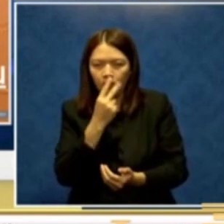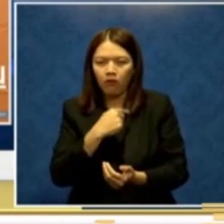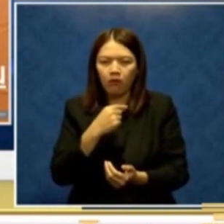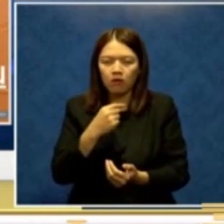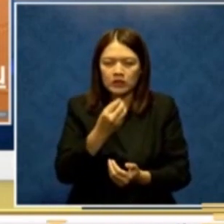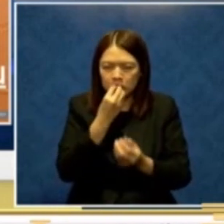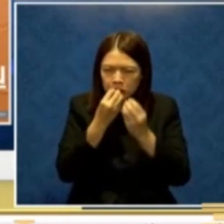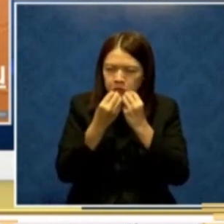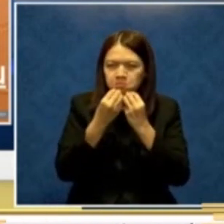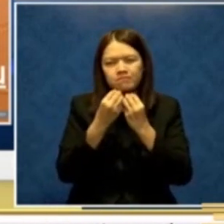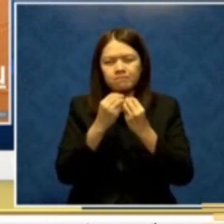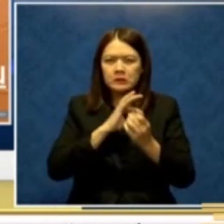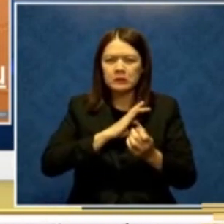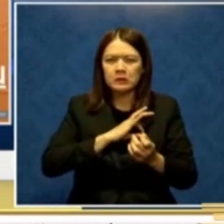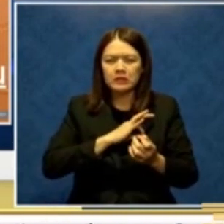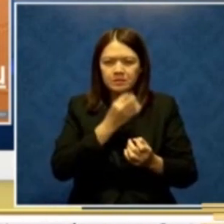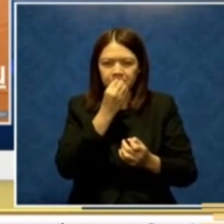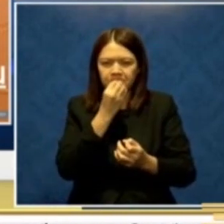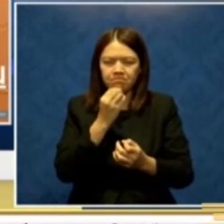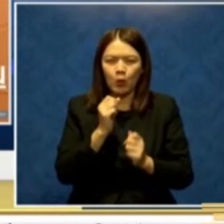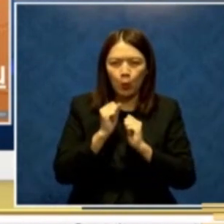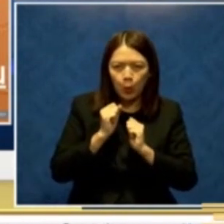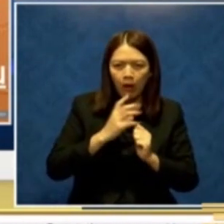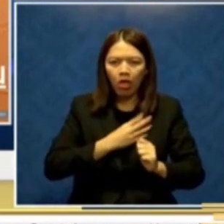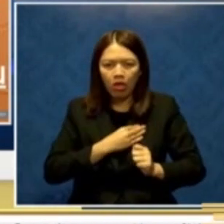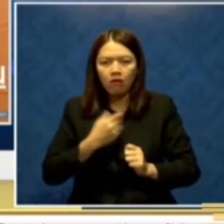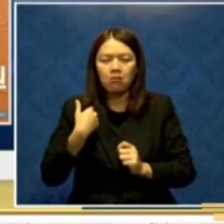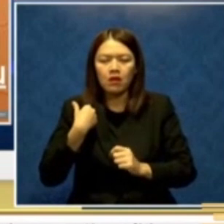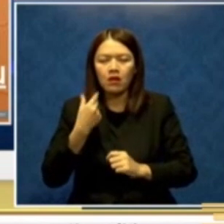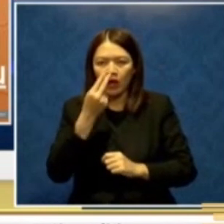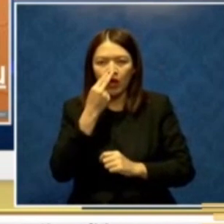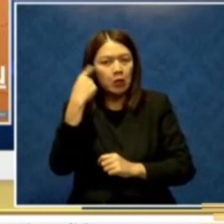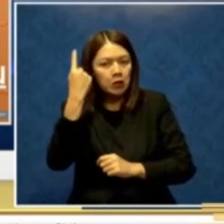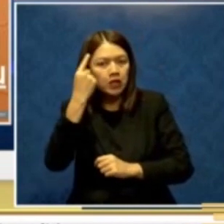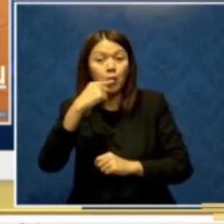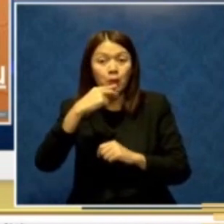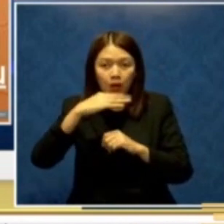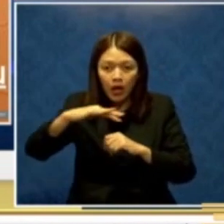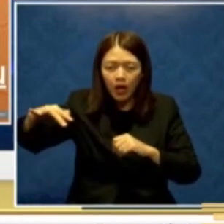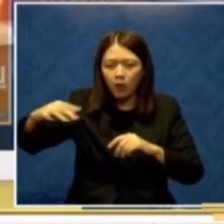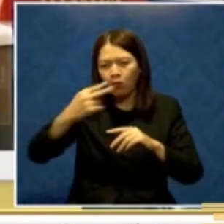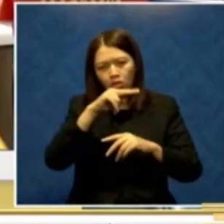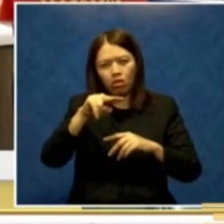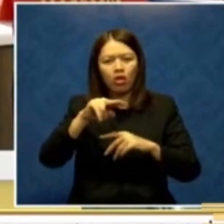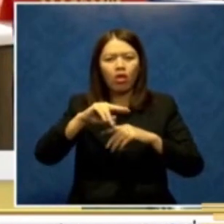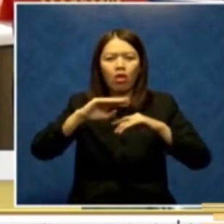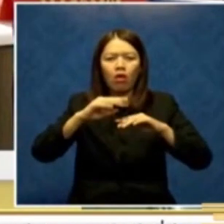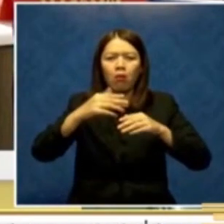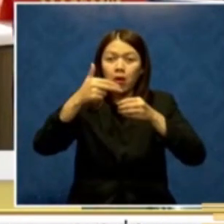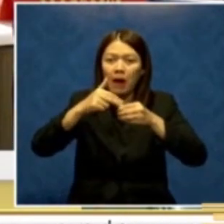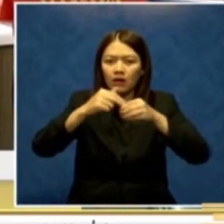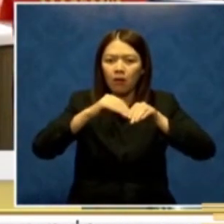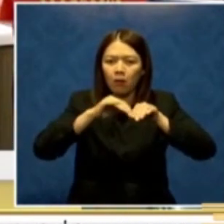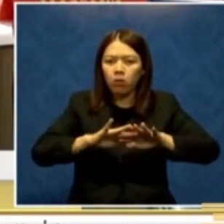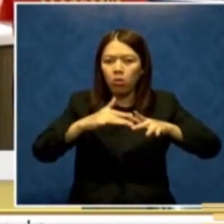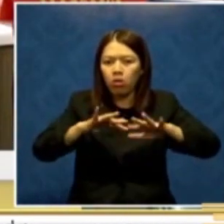บริโภคอาหารทะเลอีกทั้งยังรวมไปถึงภาพลักษของการท่องเที่ยวทางทะเลซึ่ขาบน้มนดังก่า